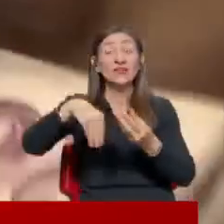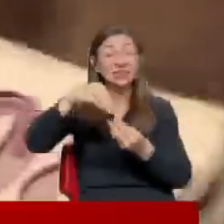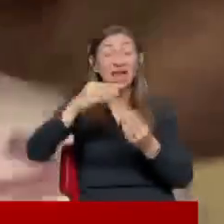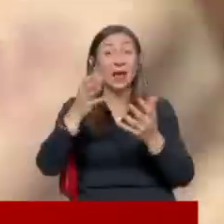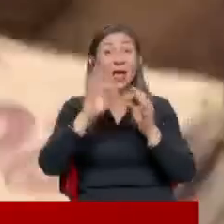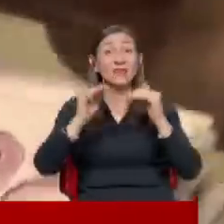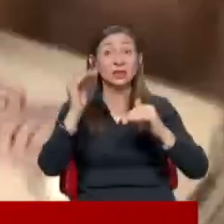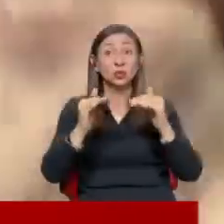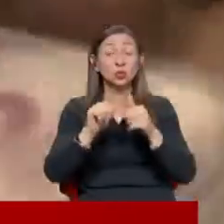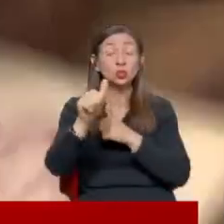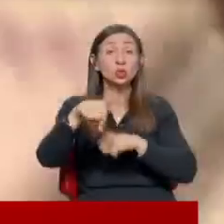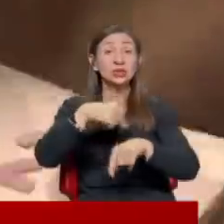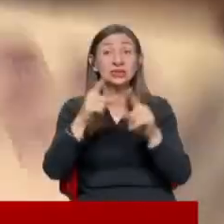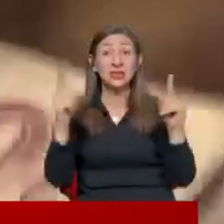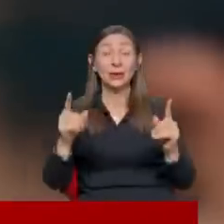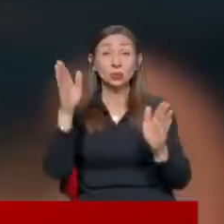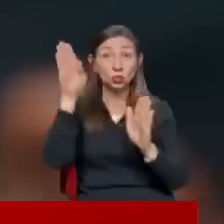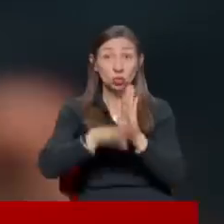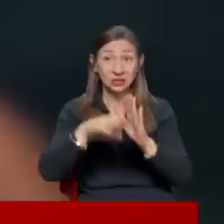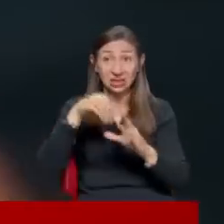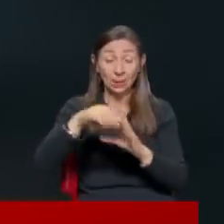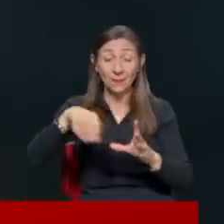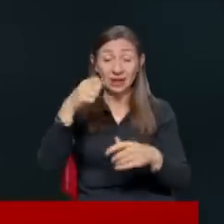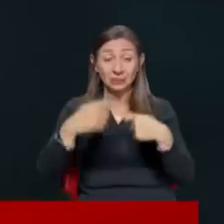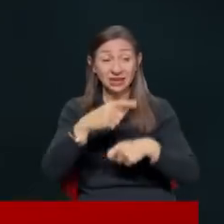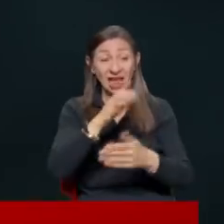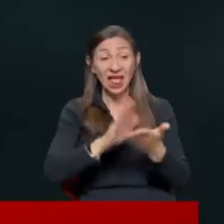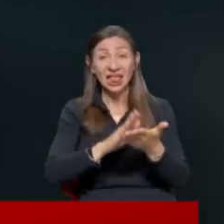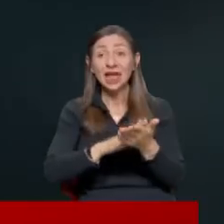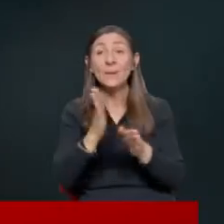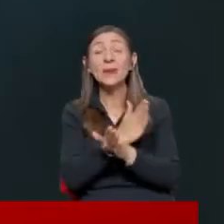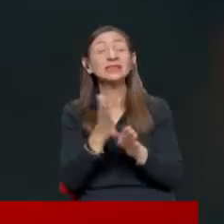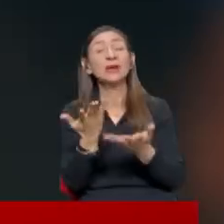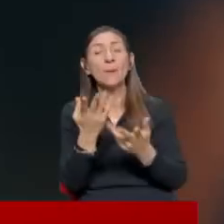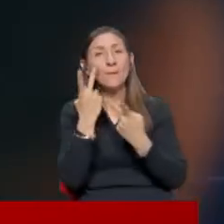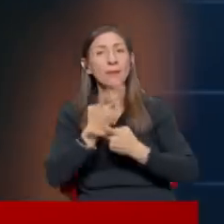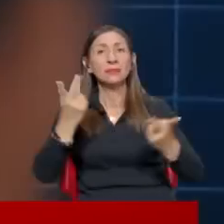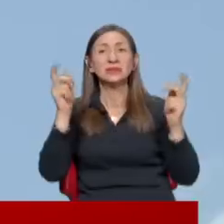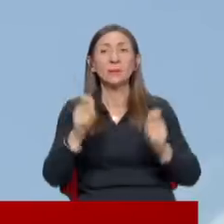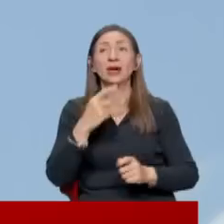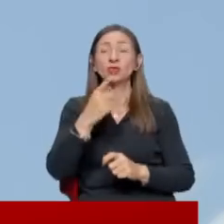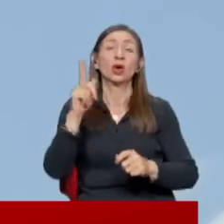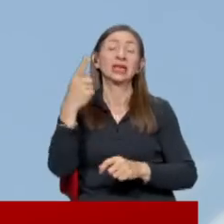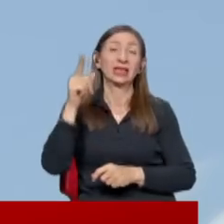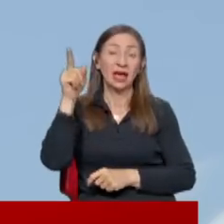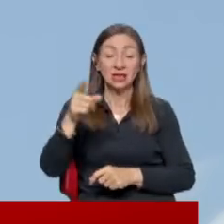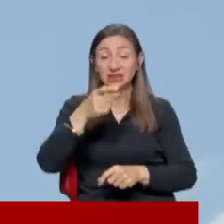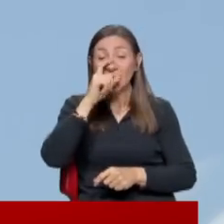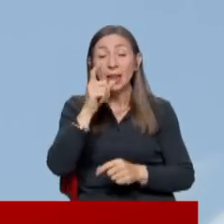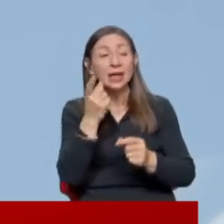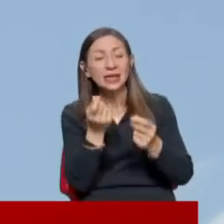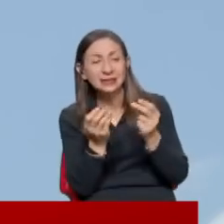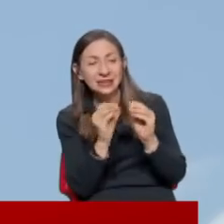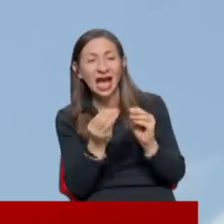hem enflasyonun uzun vadede düşmesi için Merkez Bankası elindeki araçları bağımsız kullanır diyor iktidar. Sarayın derdi